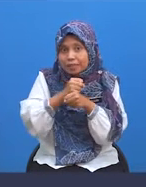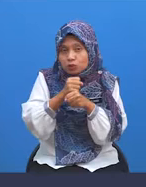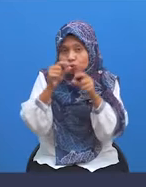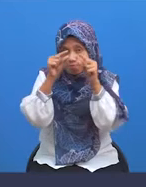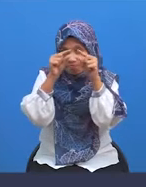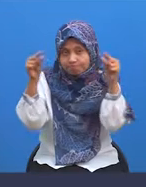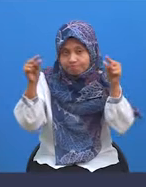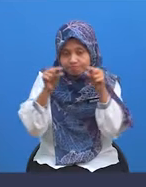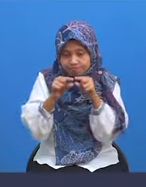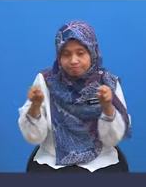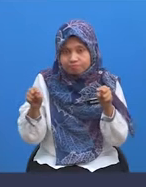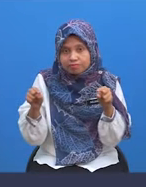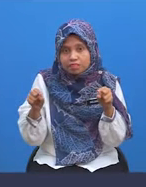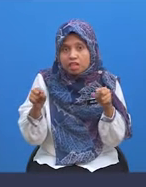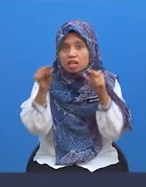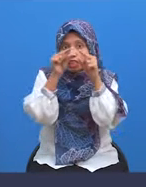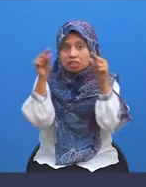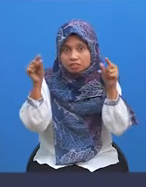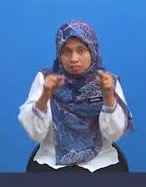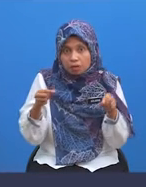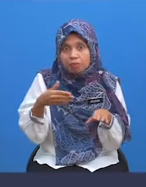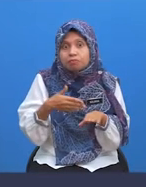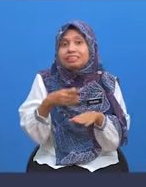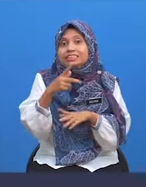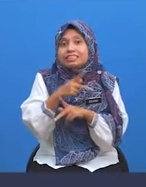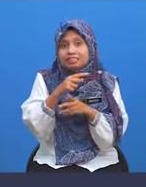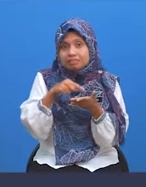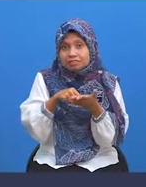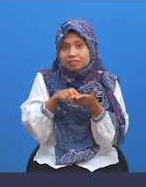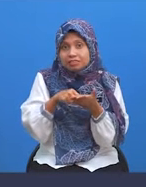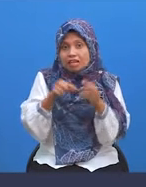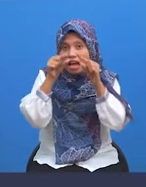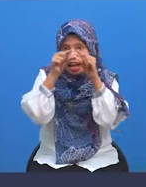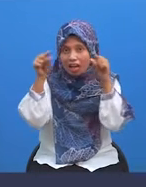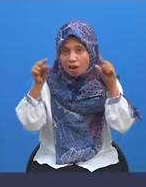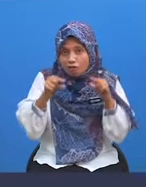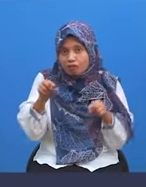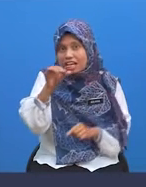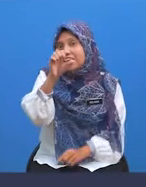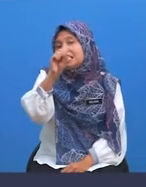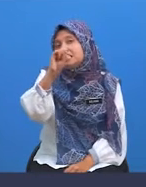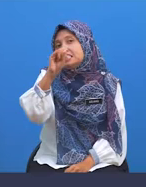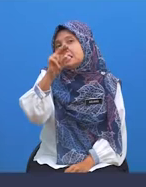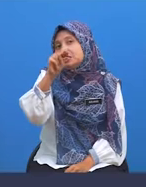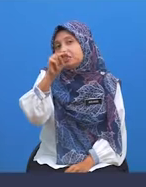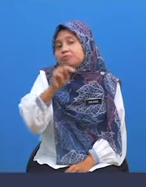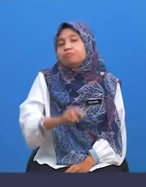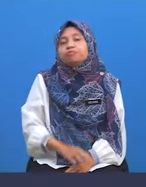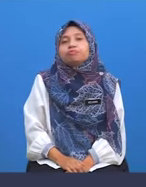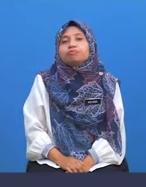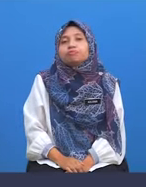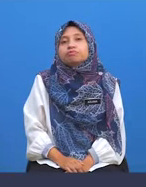Selesai melukis sin, Mari kita lihat nilai